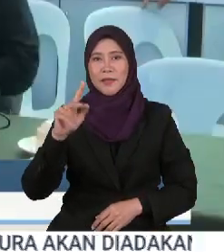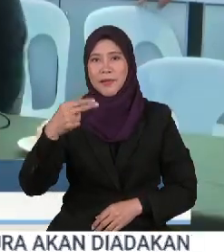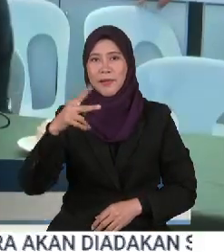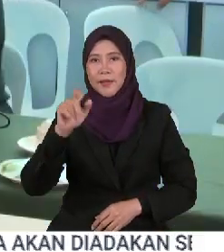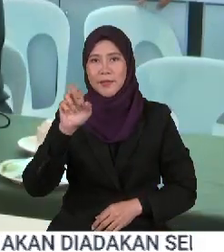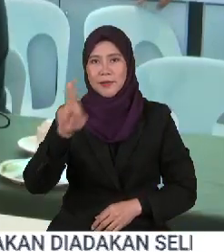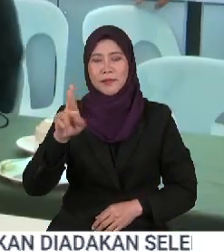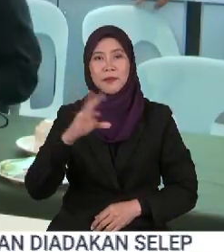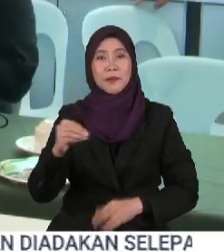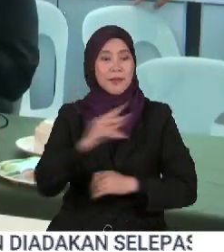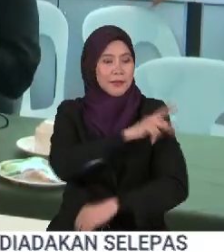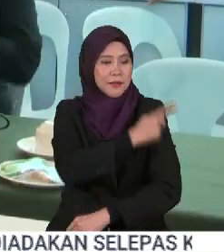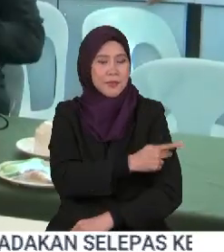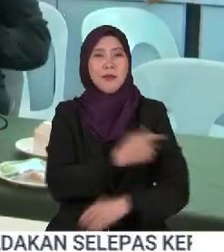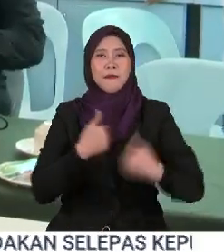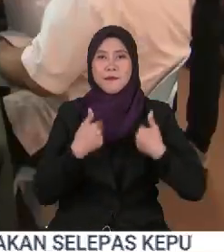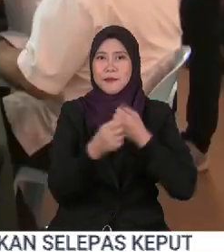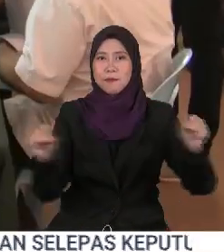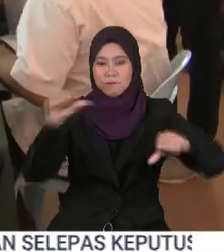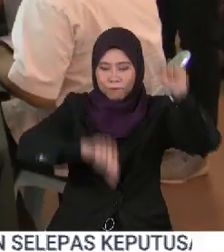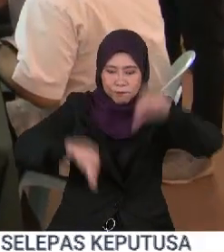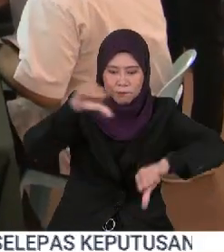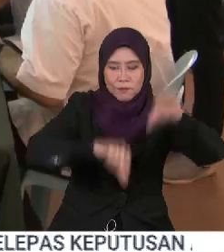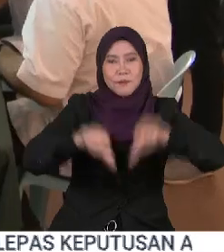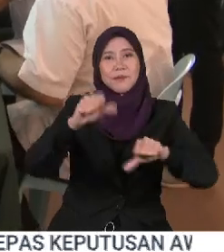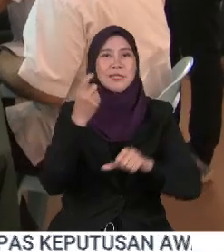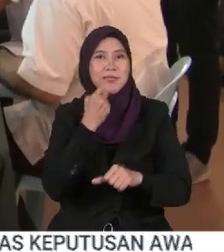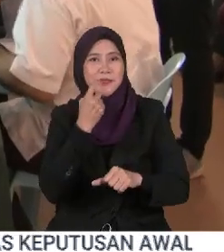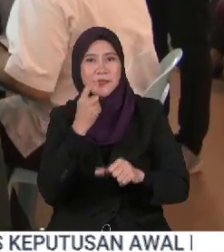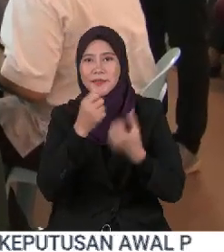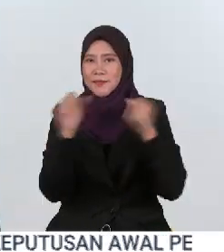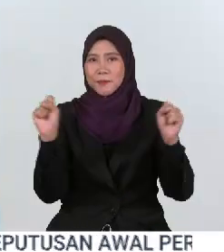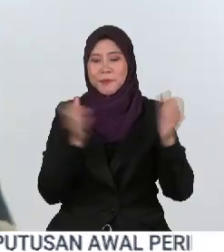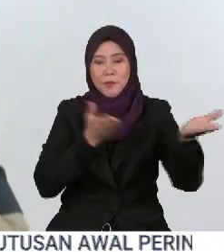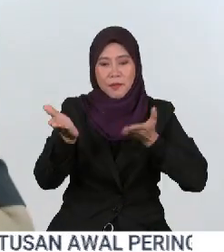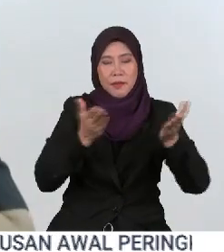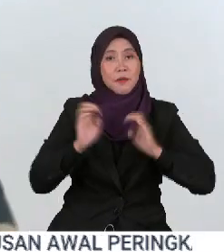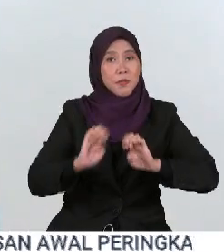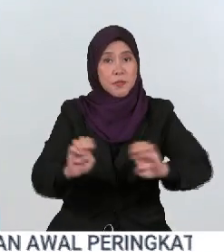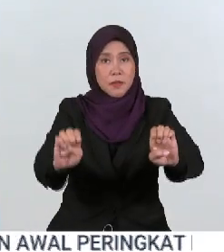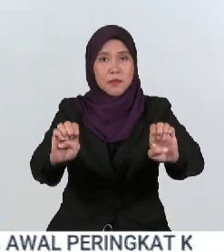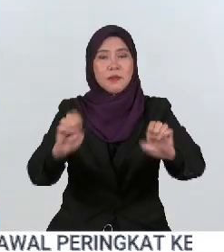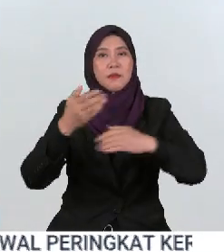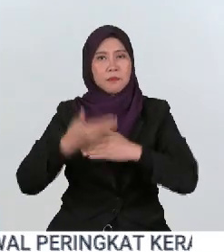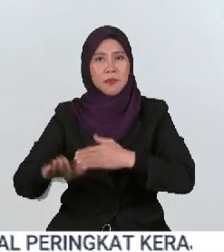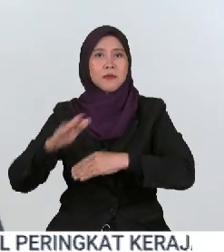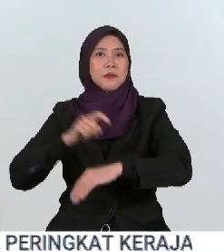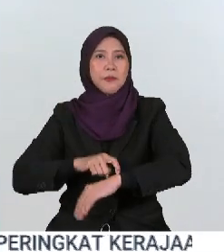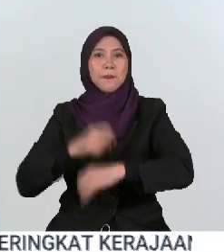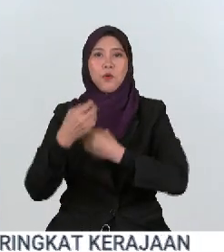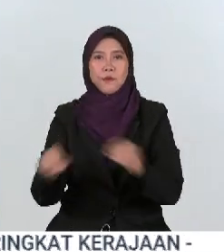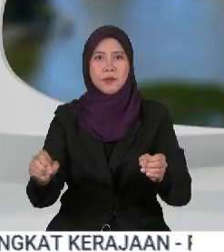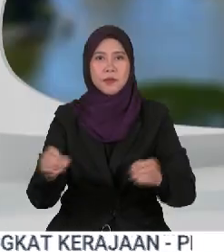nanti bakal dilengkapi bilik makmal dan unit pergigian. Ia turut menyediakan perkhidmatan kecemasan selepas waktu